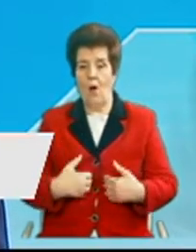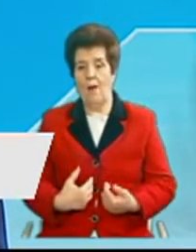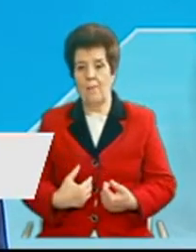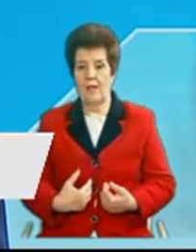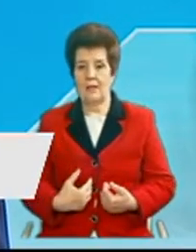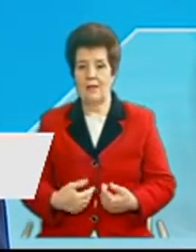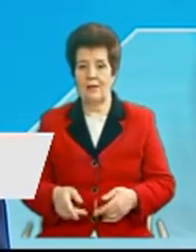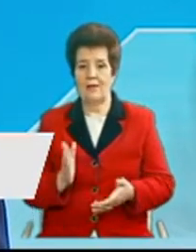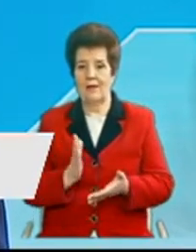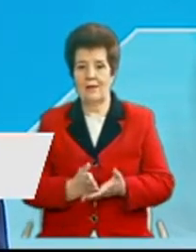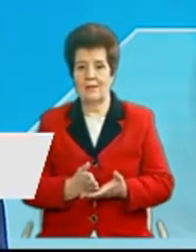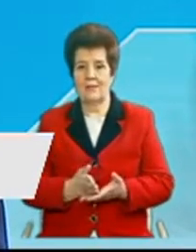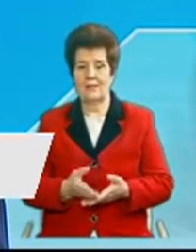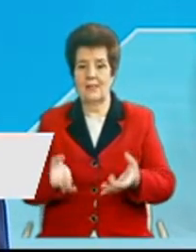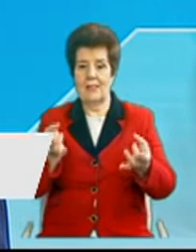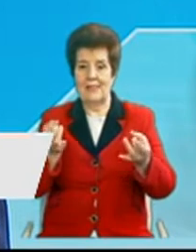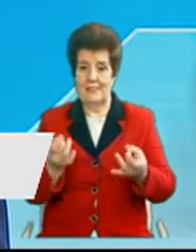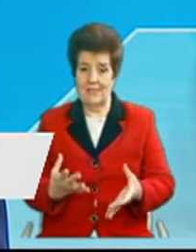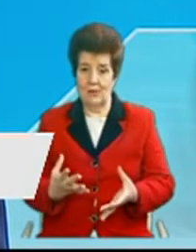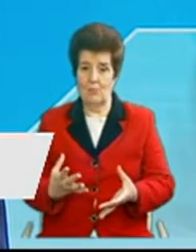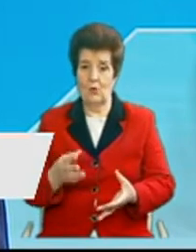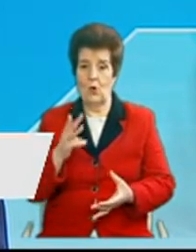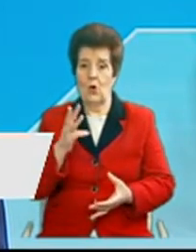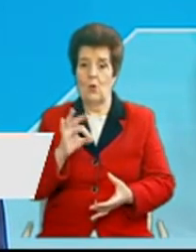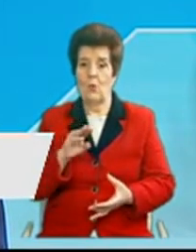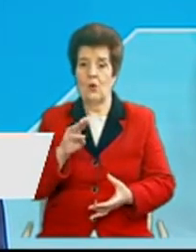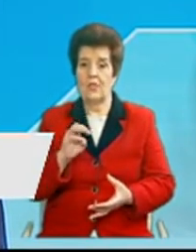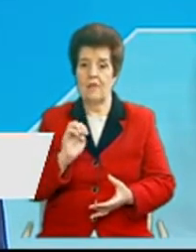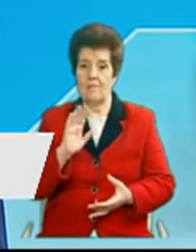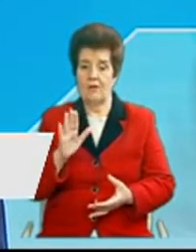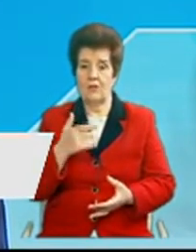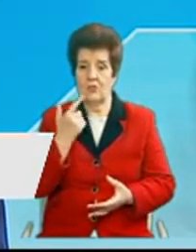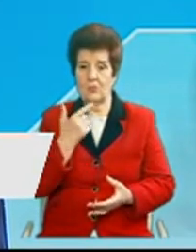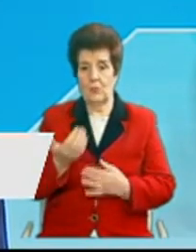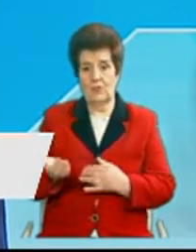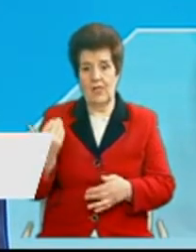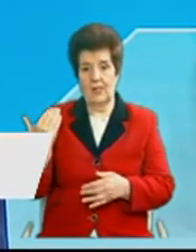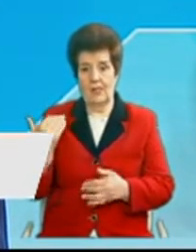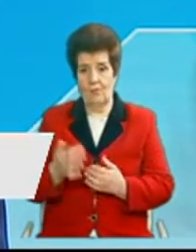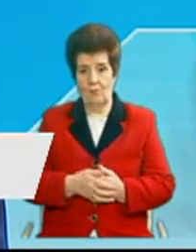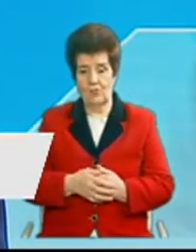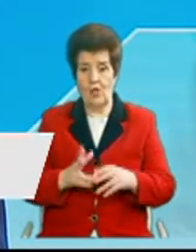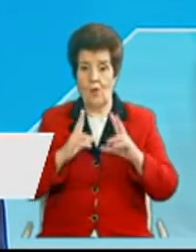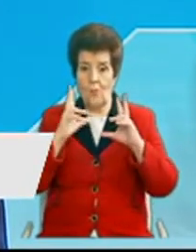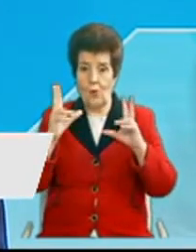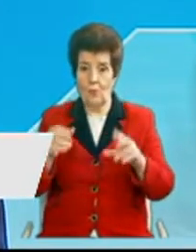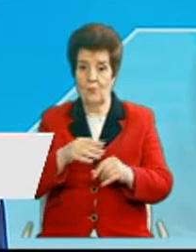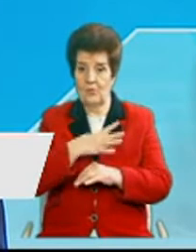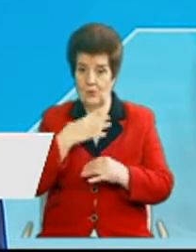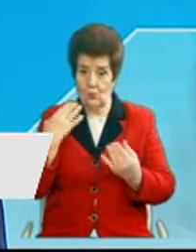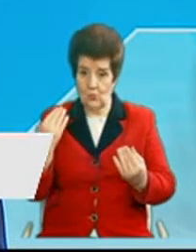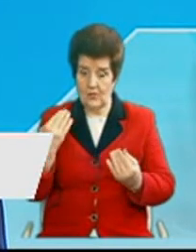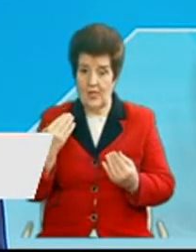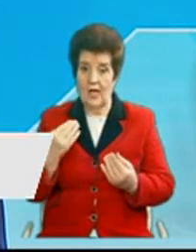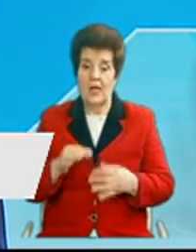această apatie există din simplu motiv, repet ceea ce am spus-o anterior, că li s-au promis prea multe și nimeni nu